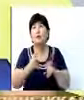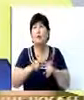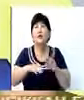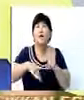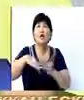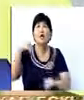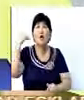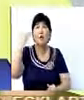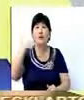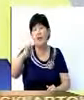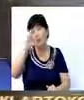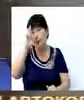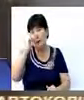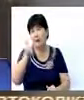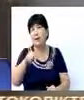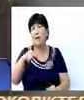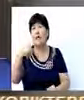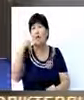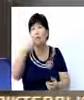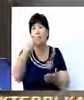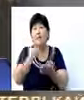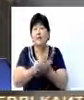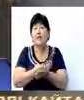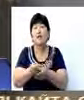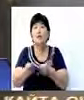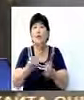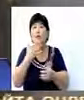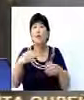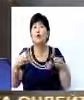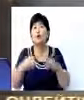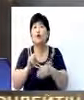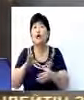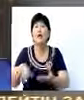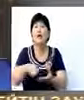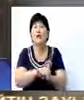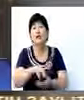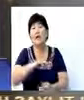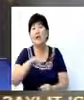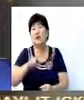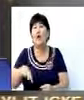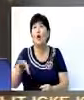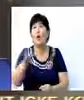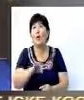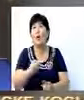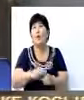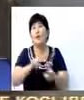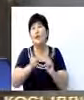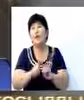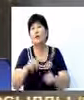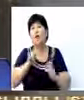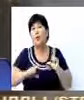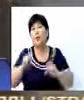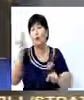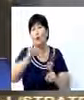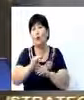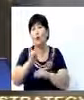жақсарту мақсатында мемлекеттік персоналды басқарудың ұлттық орталығымен акционерлік қоғамының қызметкерлерімен облыста тиісінше оқыту курстары